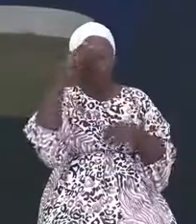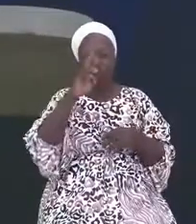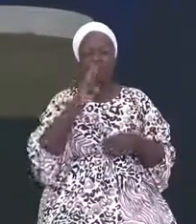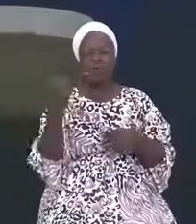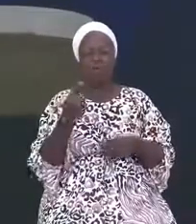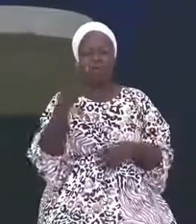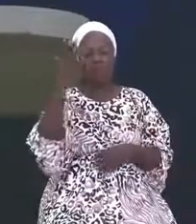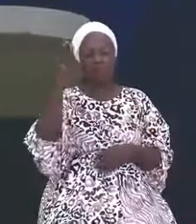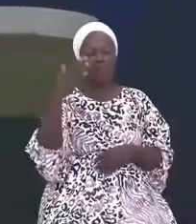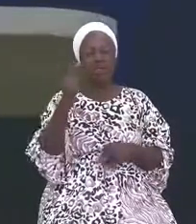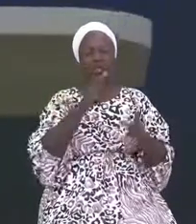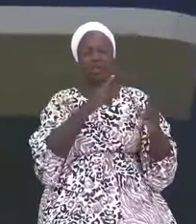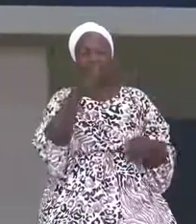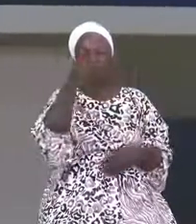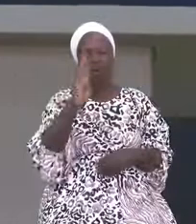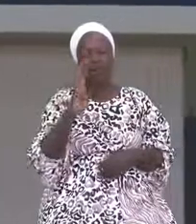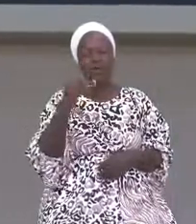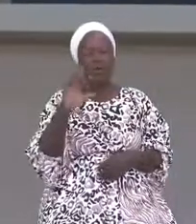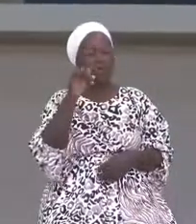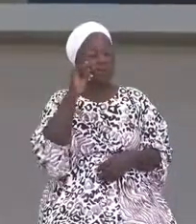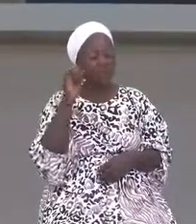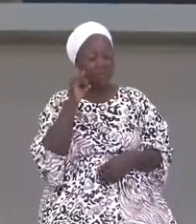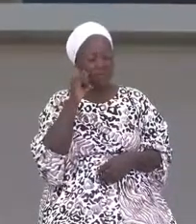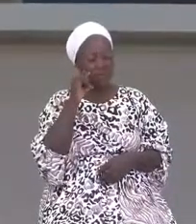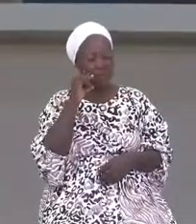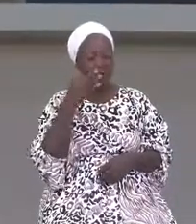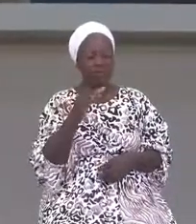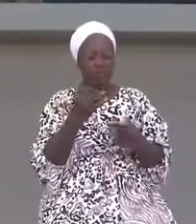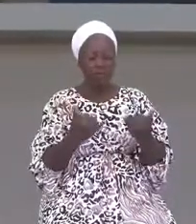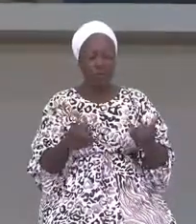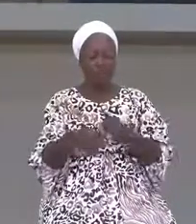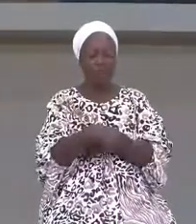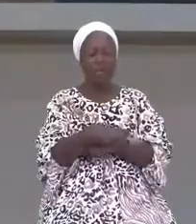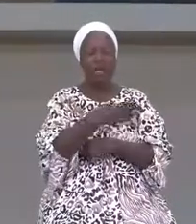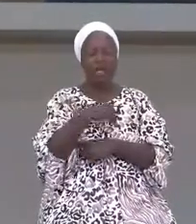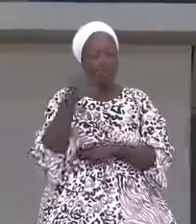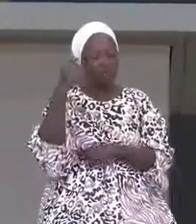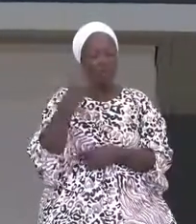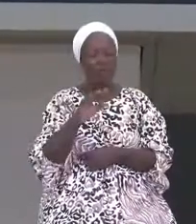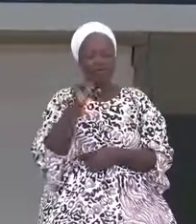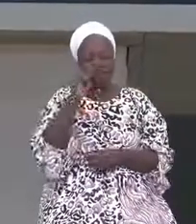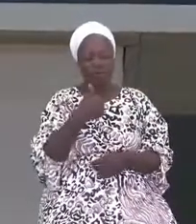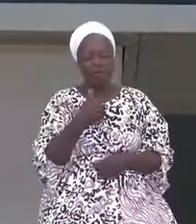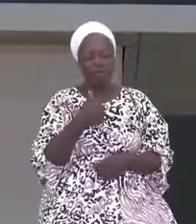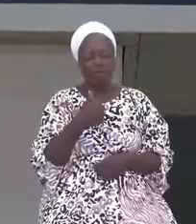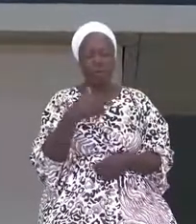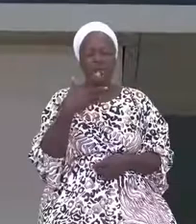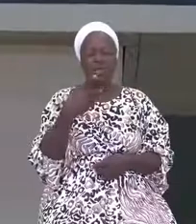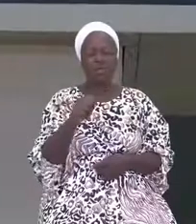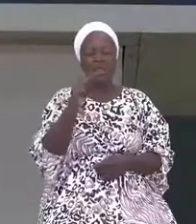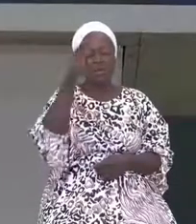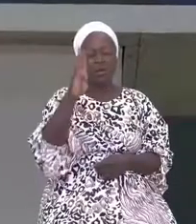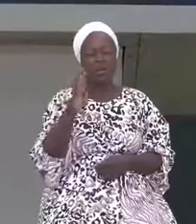là. Le Dieu d'hier, d'aujourd'hui et de demain. Le Dieu de